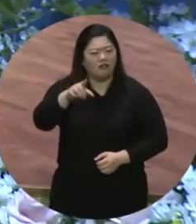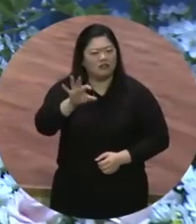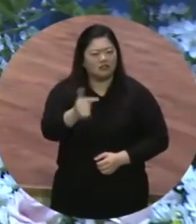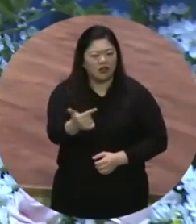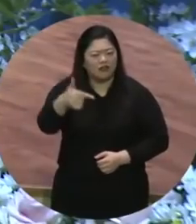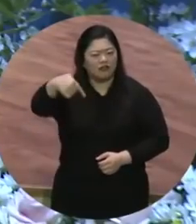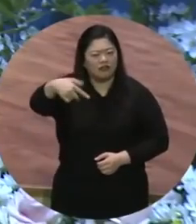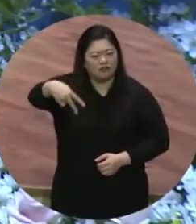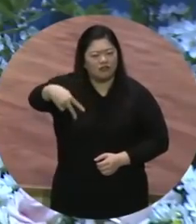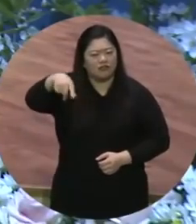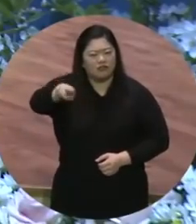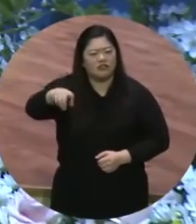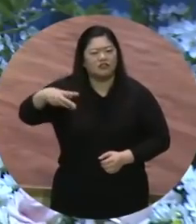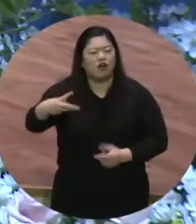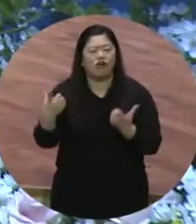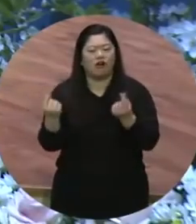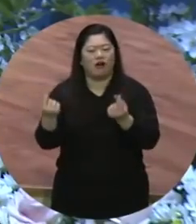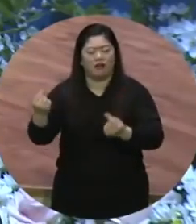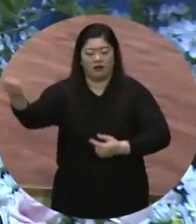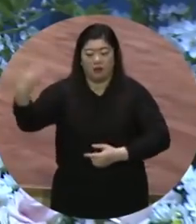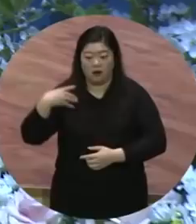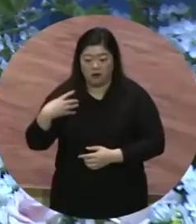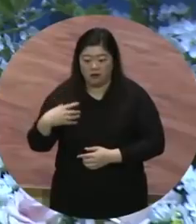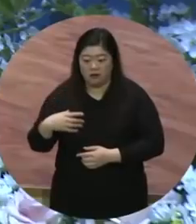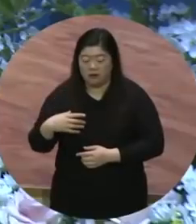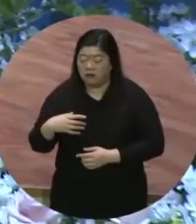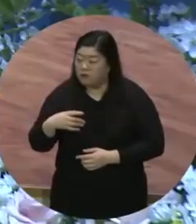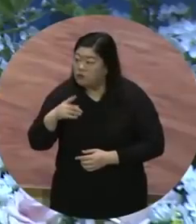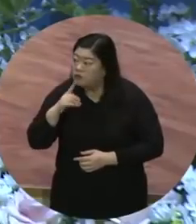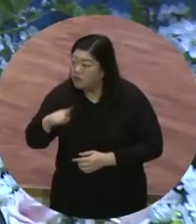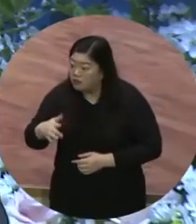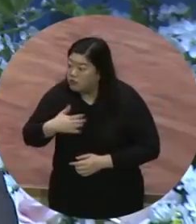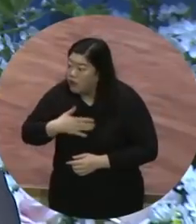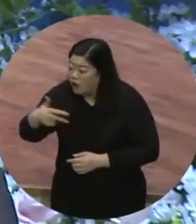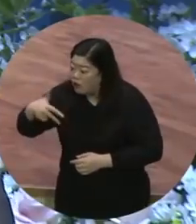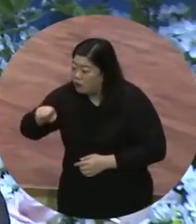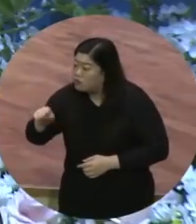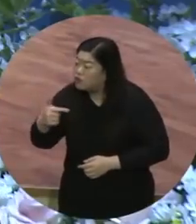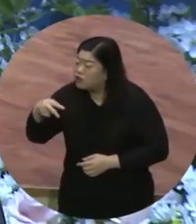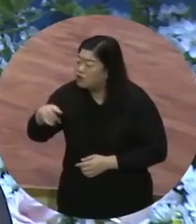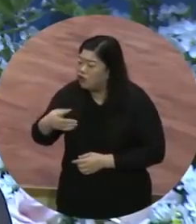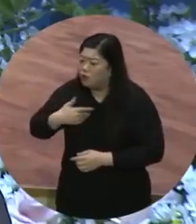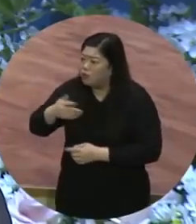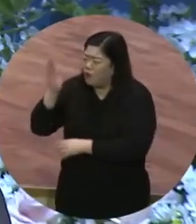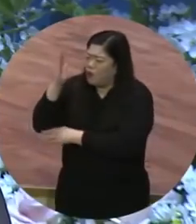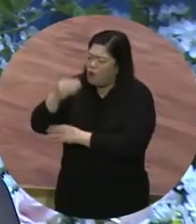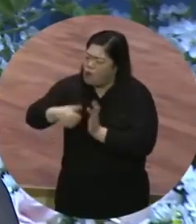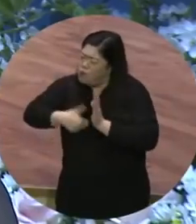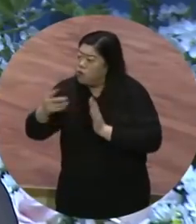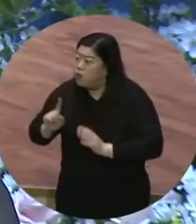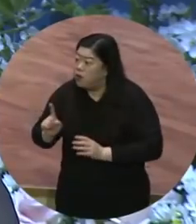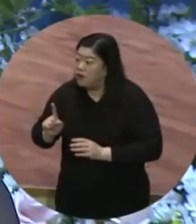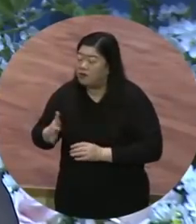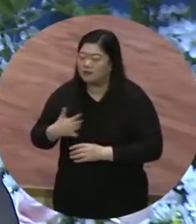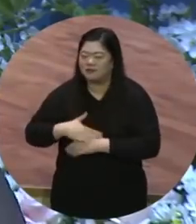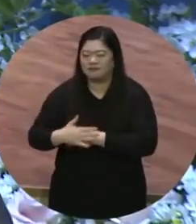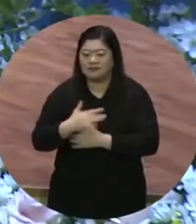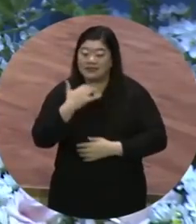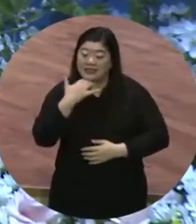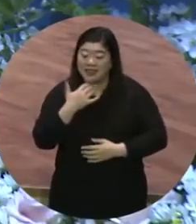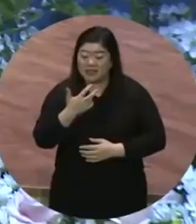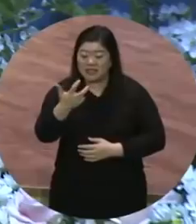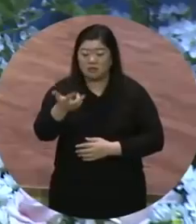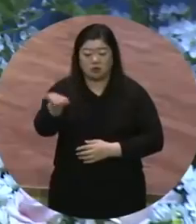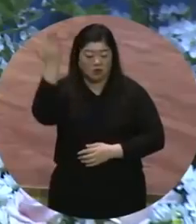세계에서 목사님 같은 분은 한 분밖에 없을 것이다. 말을 그렇게 말할 정도로 증거를 보이고 있다고 내가.